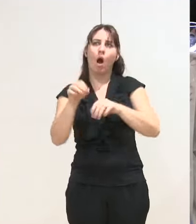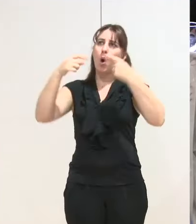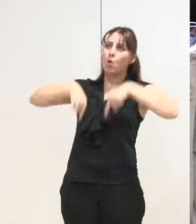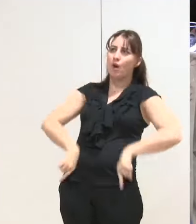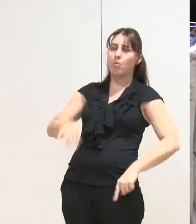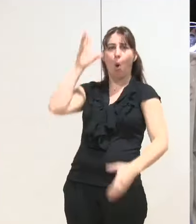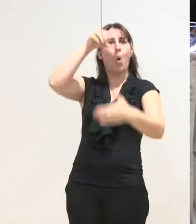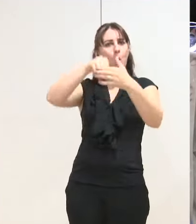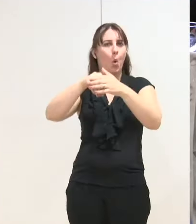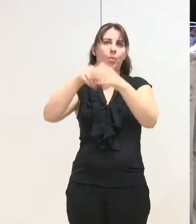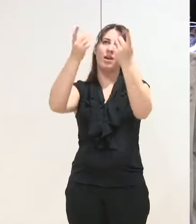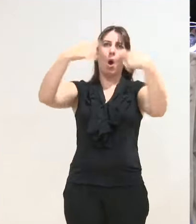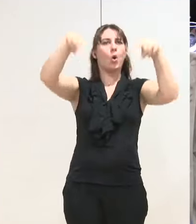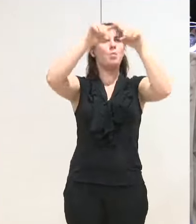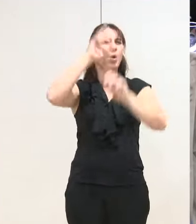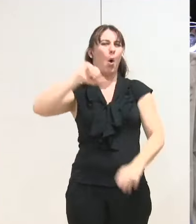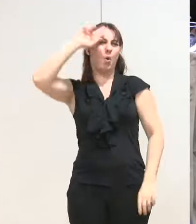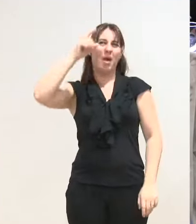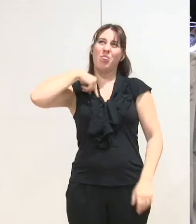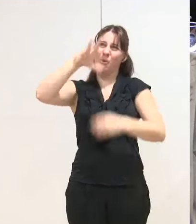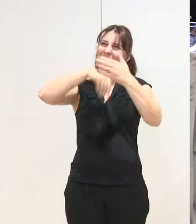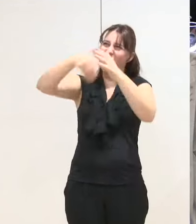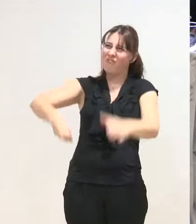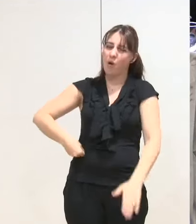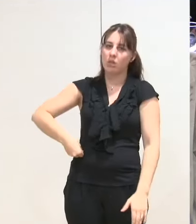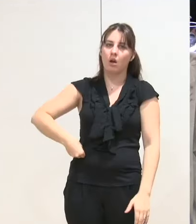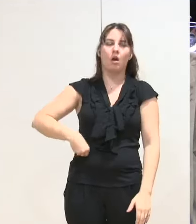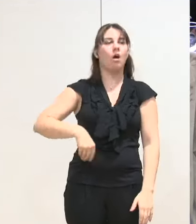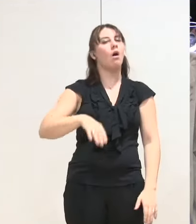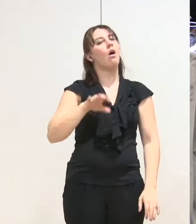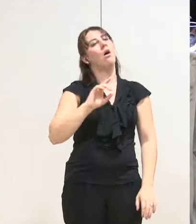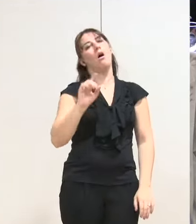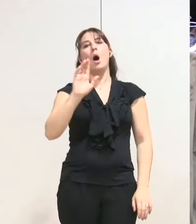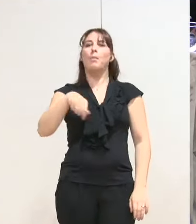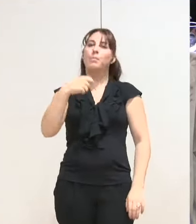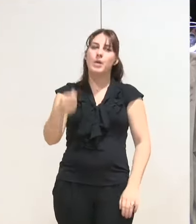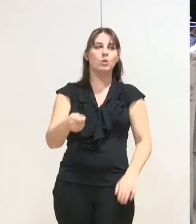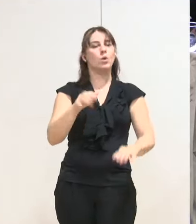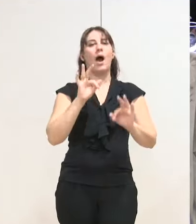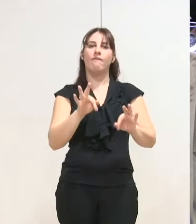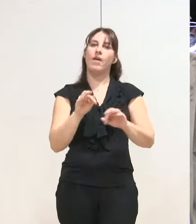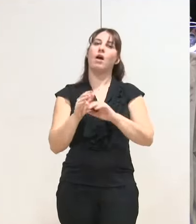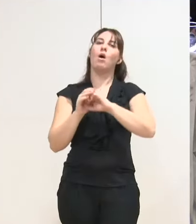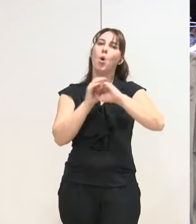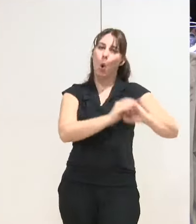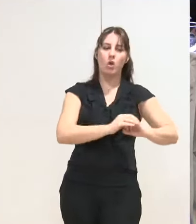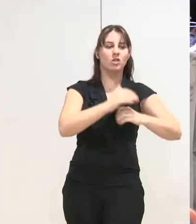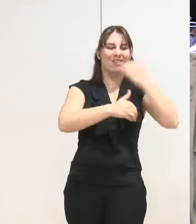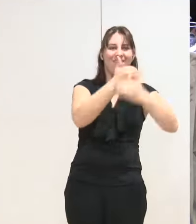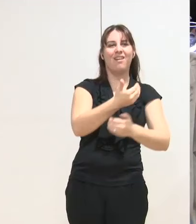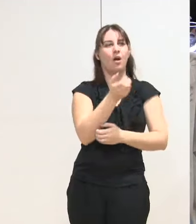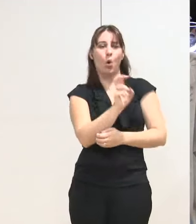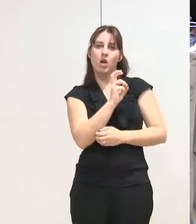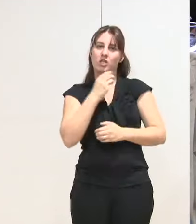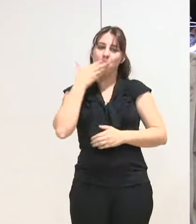Commission européenne alors je sais que nos idées les idées citoyennes de gauche écologiste progressent on l'a vu encore